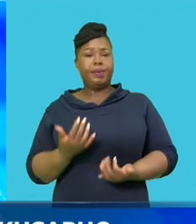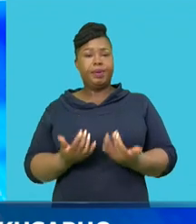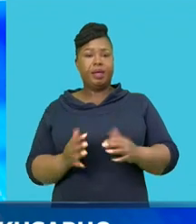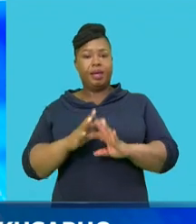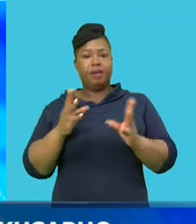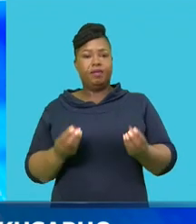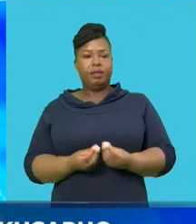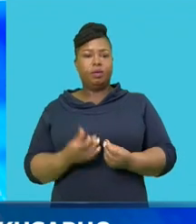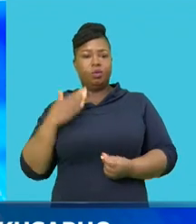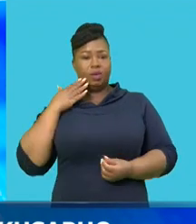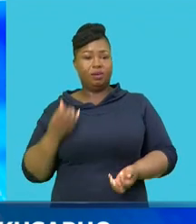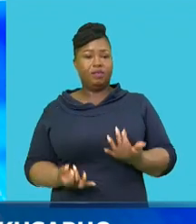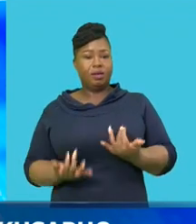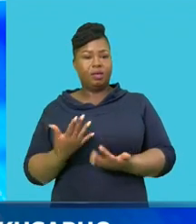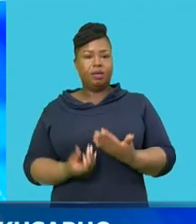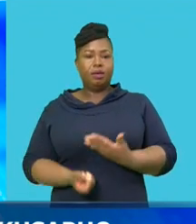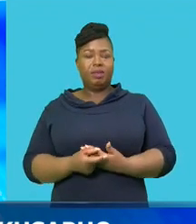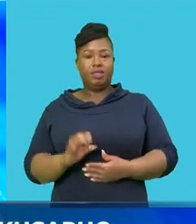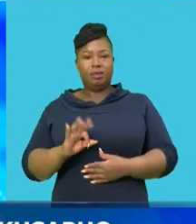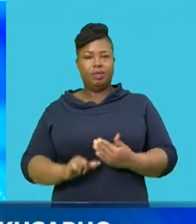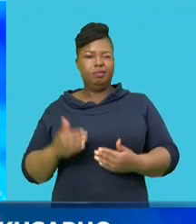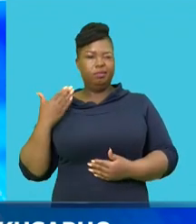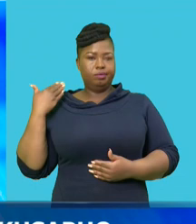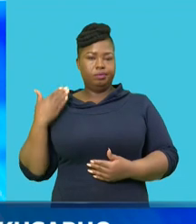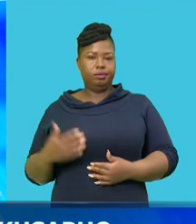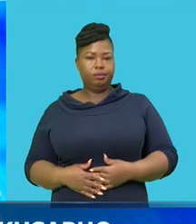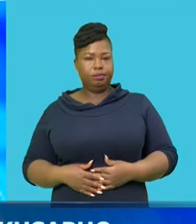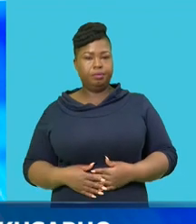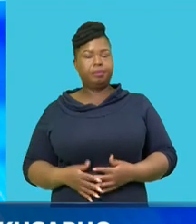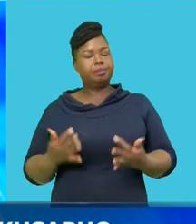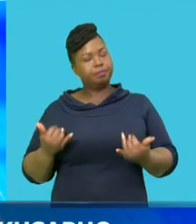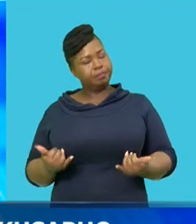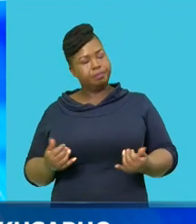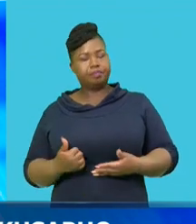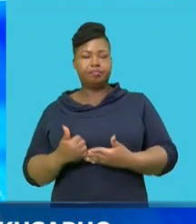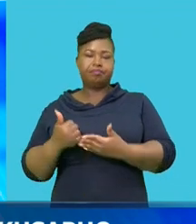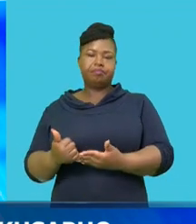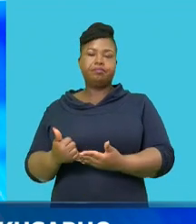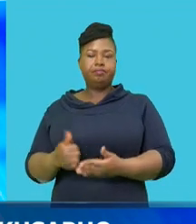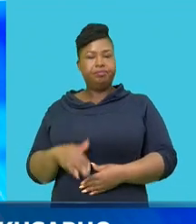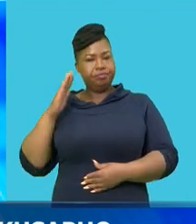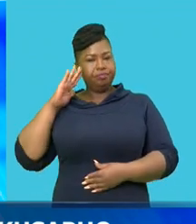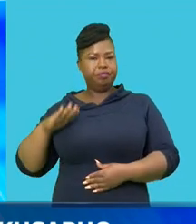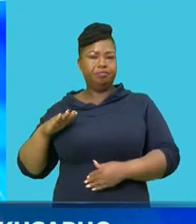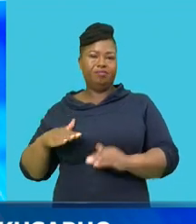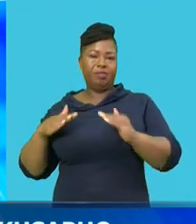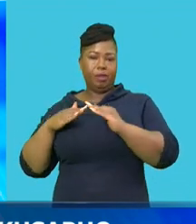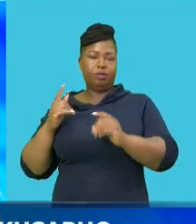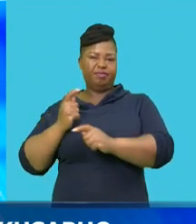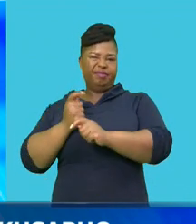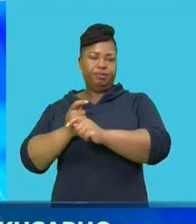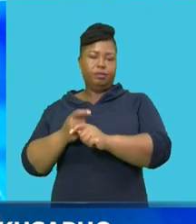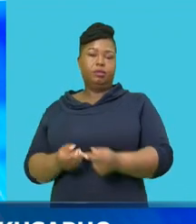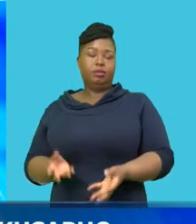zonke kwisiganeko somlilo esenzeke kwiinyanga ezintathu ezidlulileyo. Isiseko sikwazile ukuncedisa ngendawo yokufihla intloko kodwa sithi